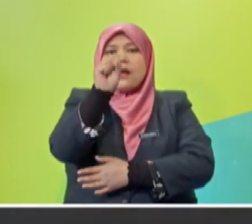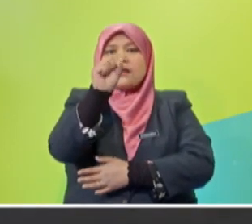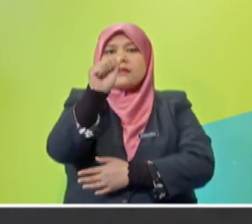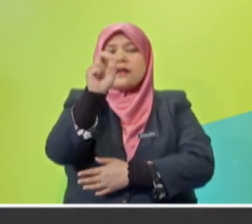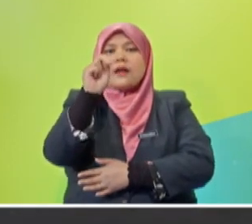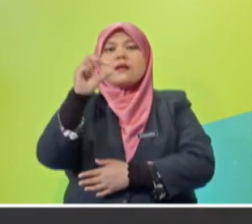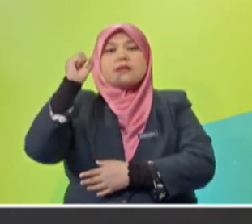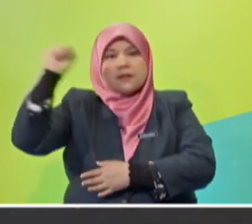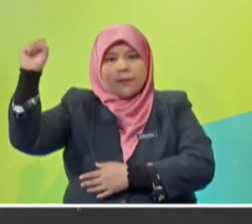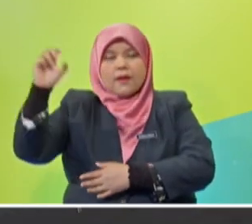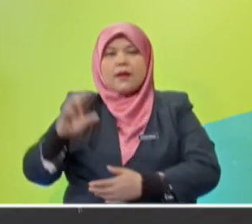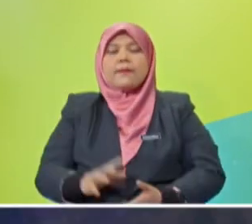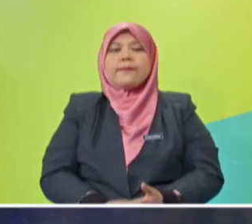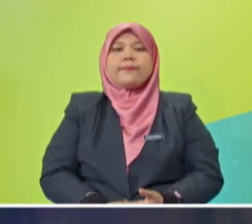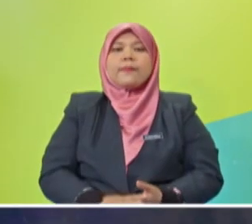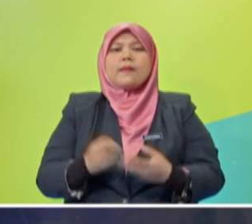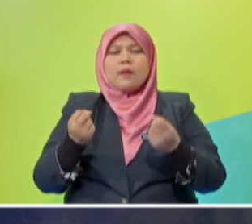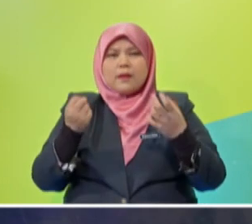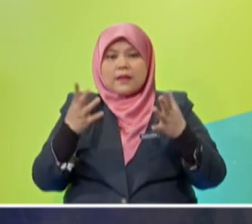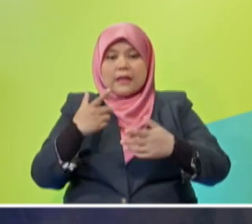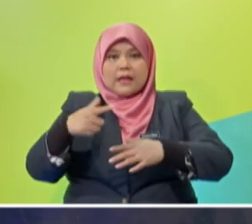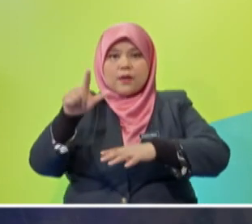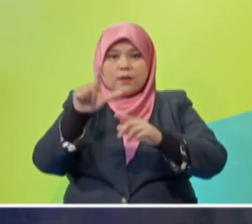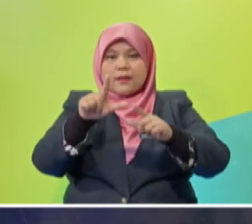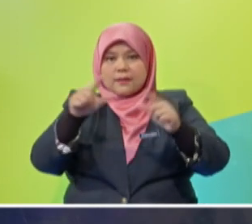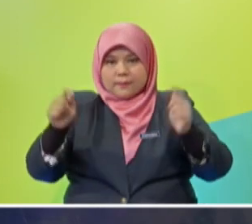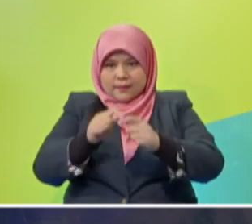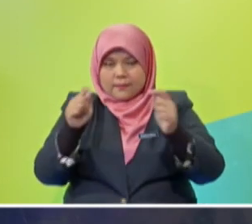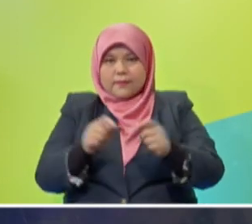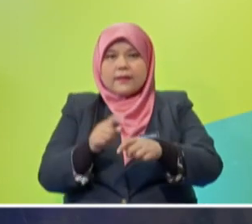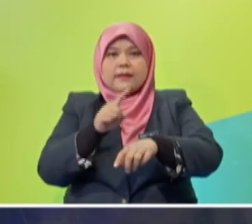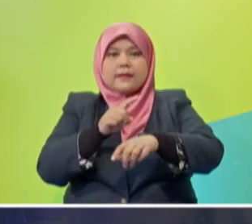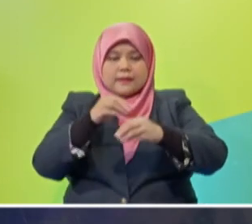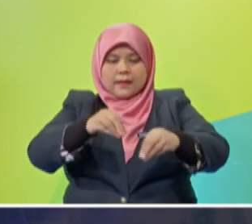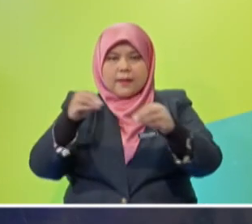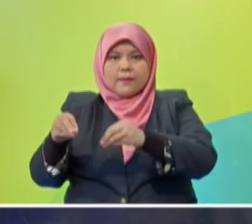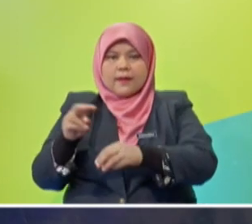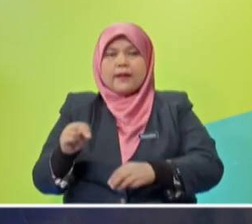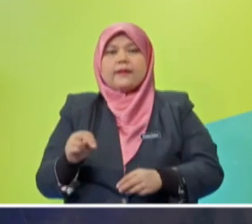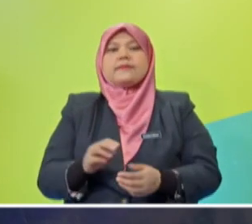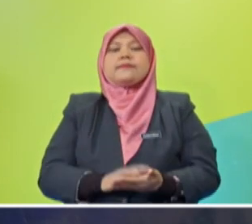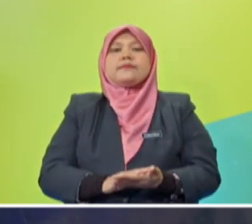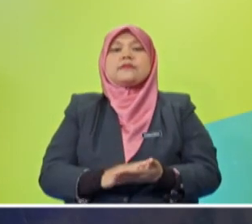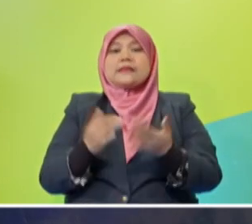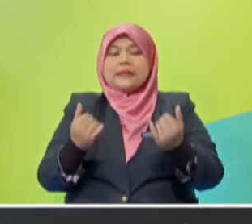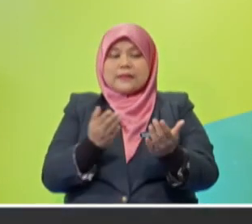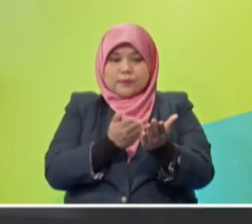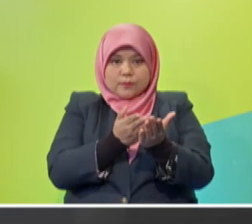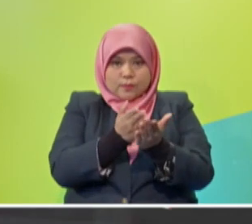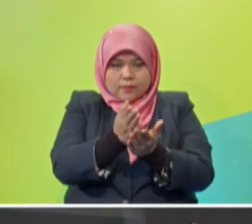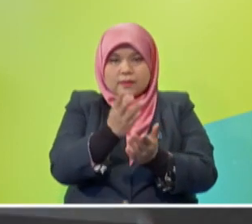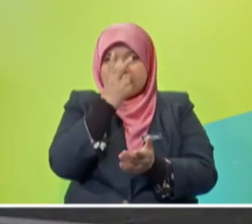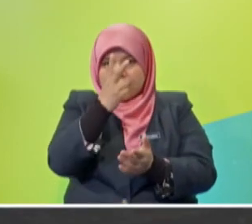adalah lokasilah taburan beberapa jenis tanaman. Okey. Seterusnya, ini contoh gambar. Okey, itu